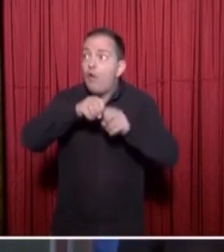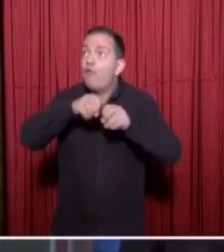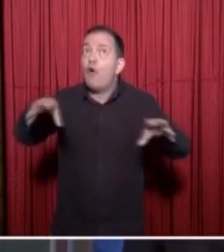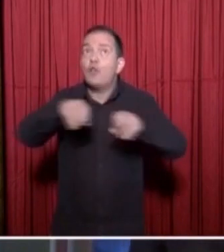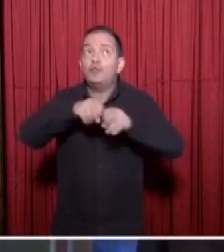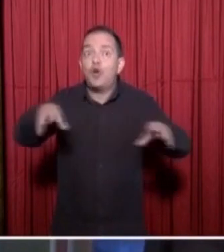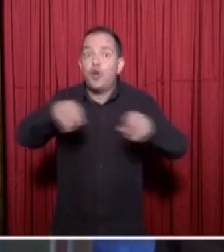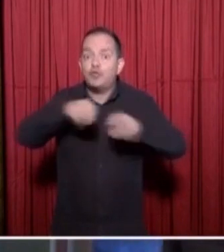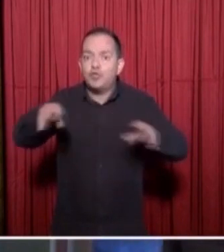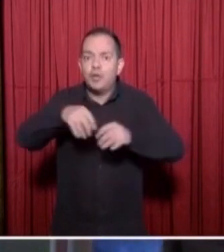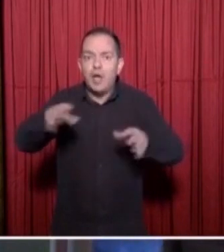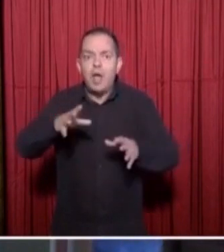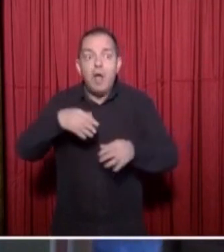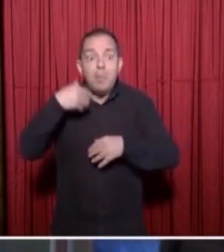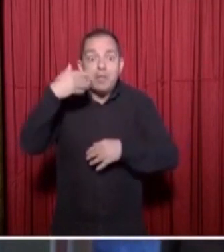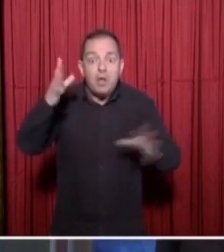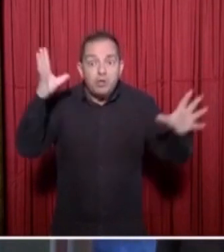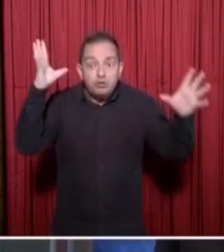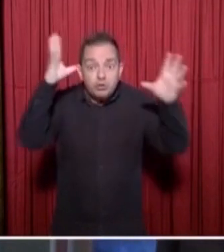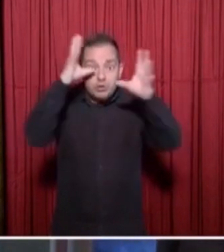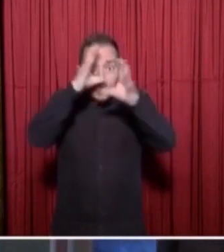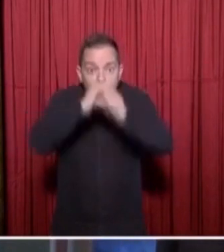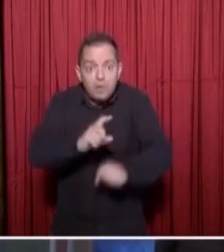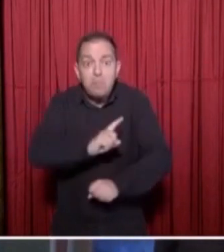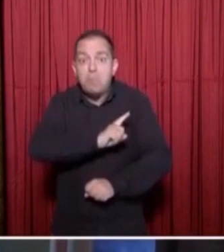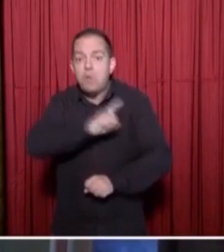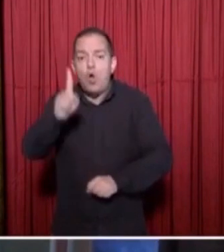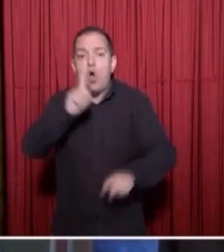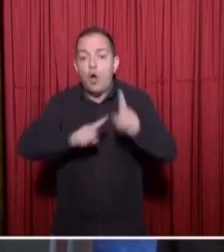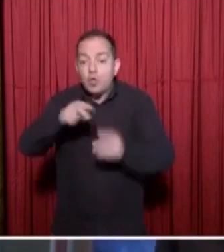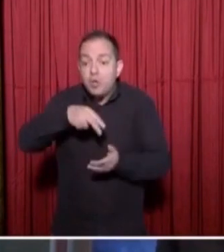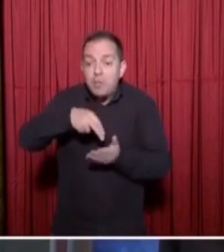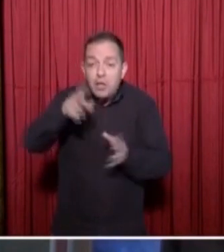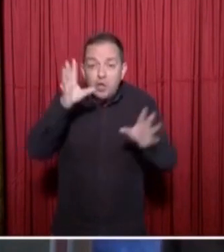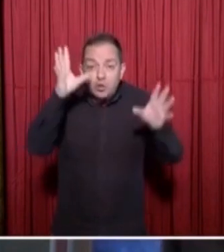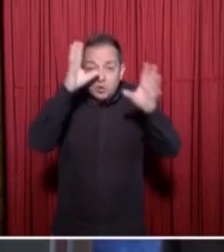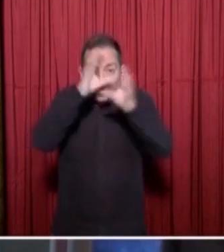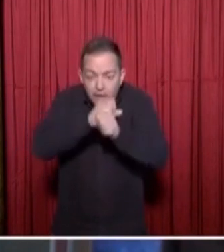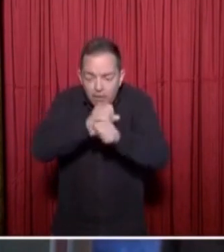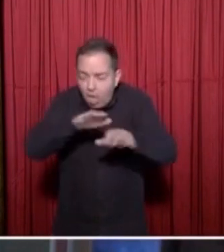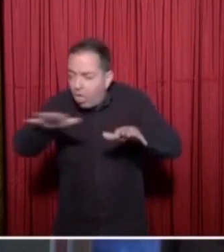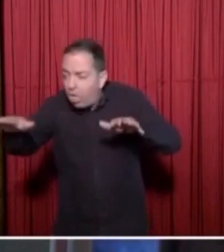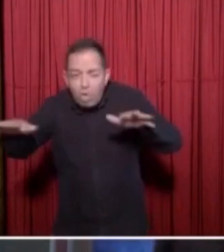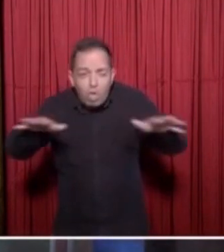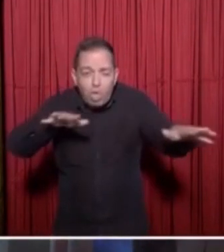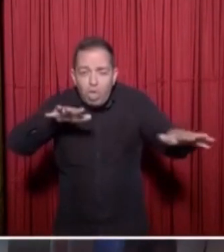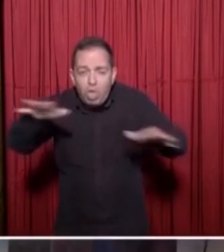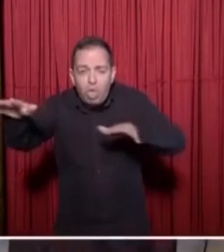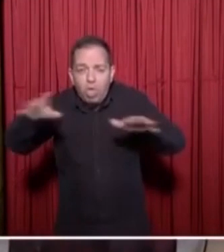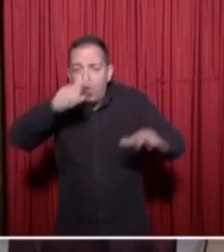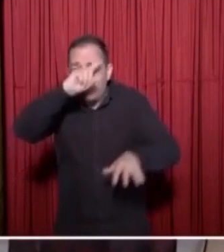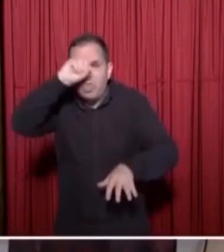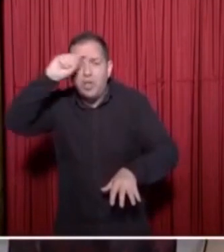έχετε, ή να μη σκοτία ημάς καταλάβει, και ο περιπατών εν τη σκοτία, ουκίδε